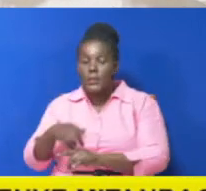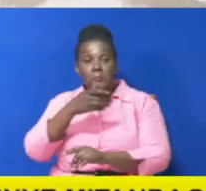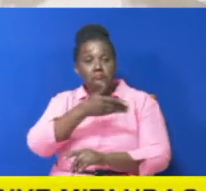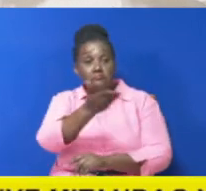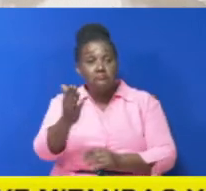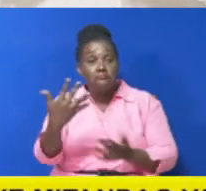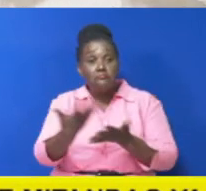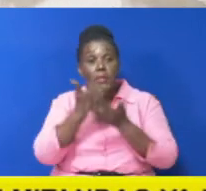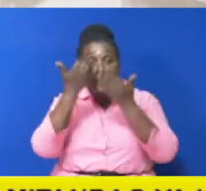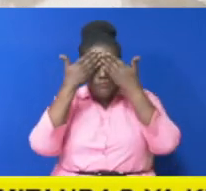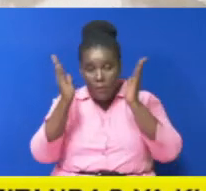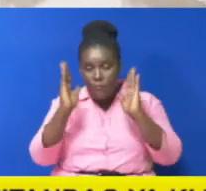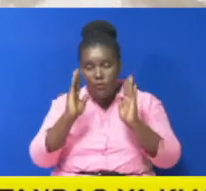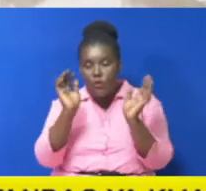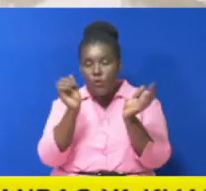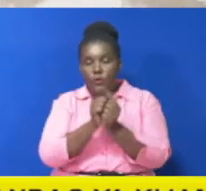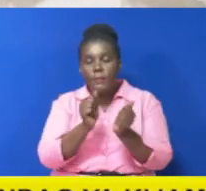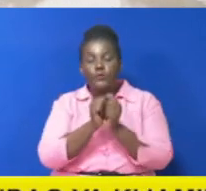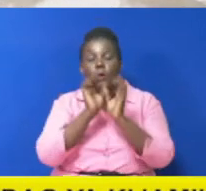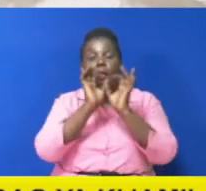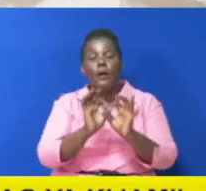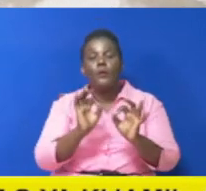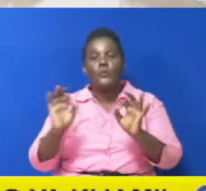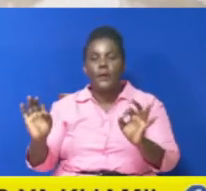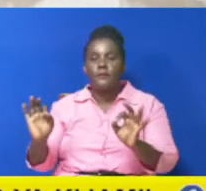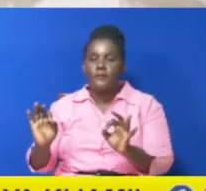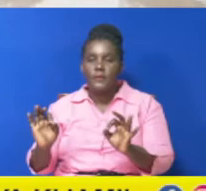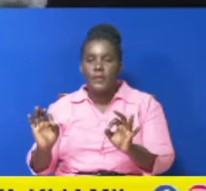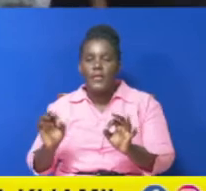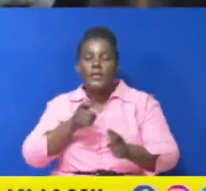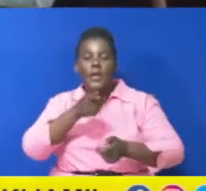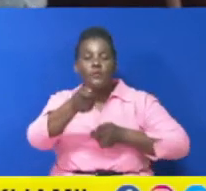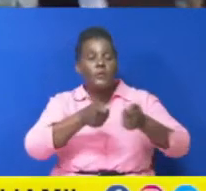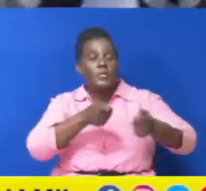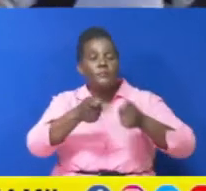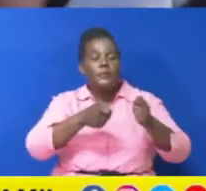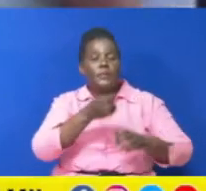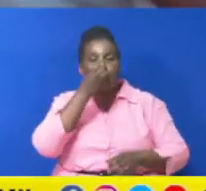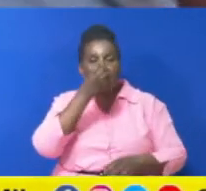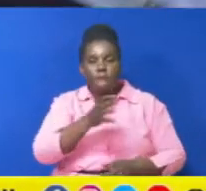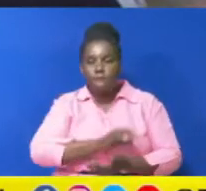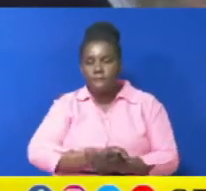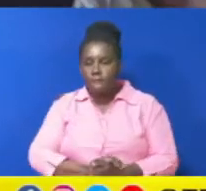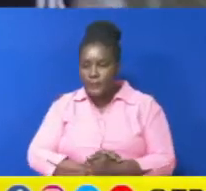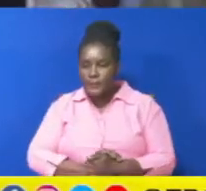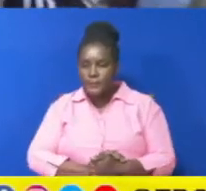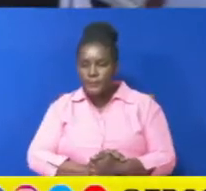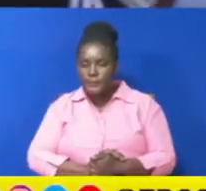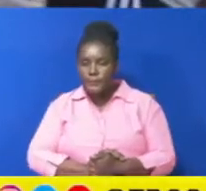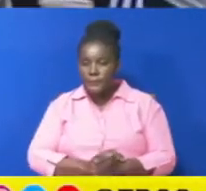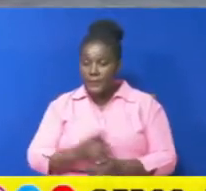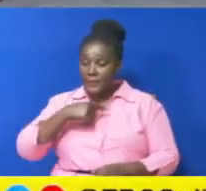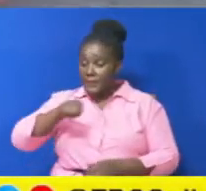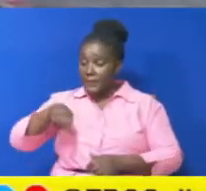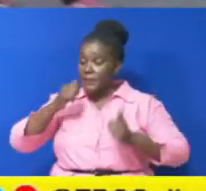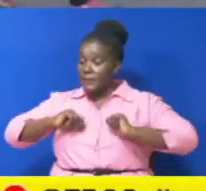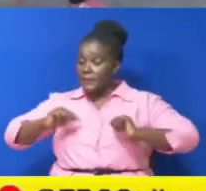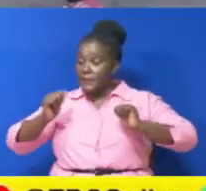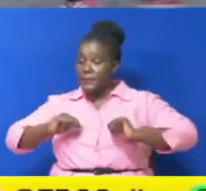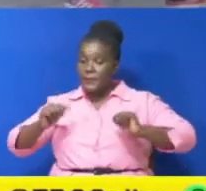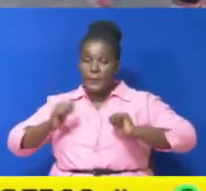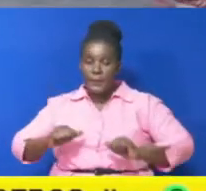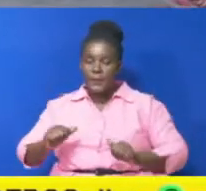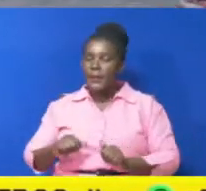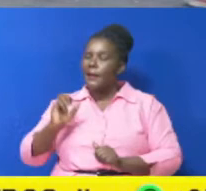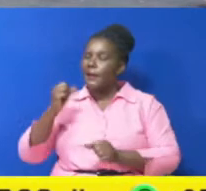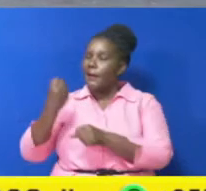ambazo zinatakiwa katika shughuli nzima ya udhibiti wa taka na usafi kwa ujumla. Sasa tunapopita, kazi yetu kwanza ni